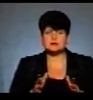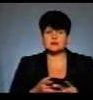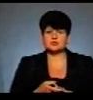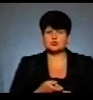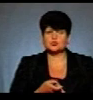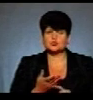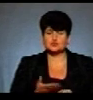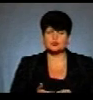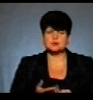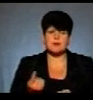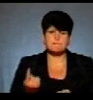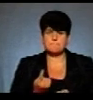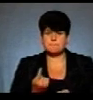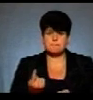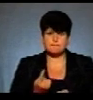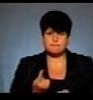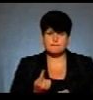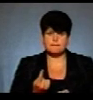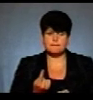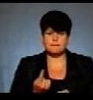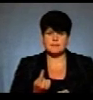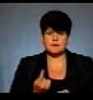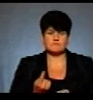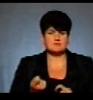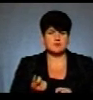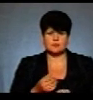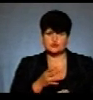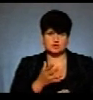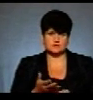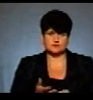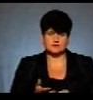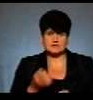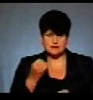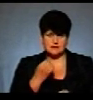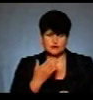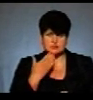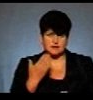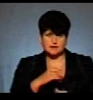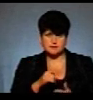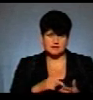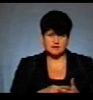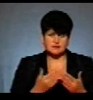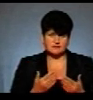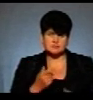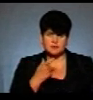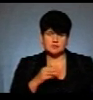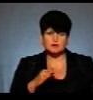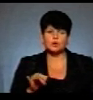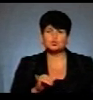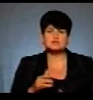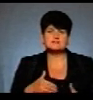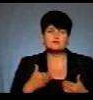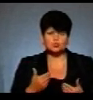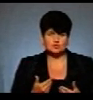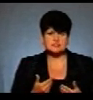стосуються, от перший вже з чого колега. Жаль, у нас дуже мало часу, тому дуже дякую. І останнє питання для вас, пане Тарас. Отже, куди звернутися